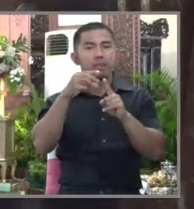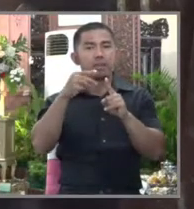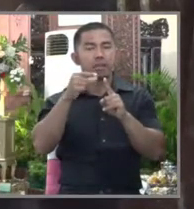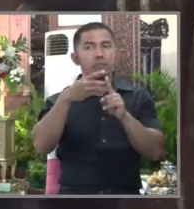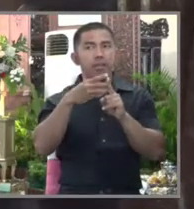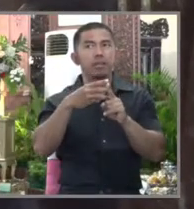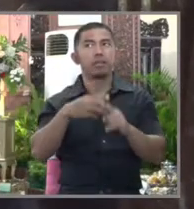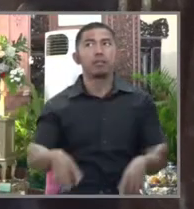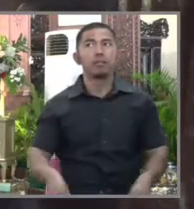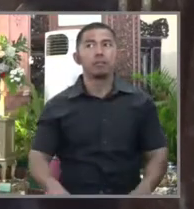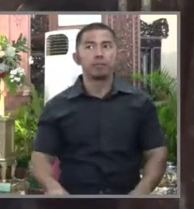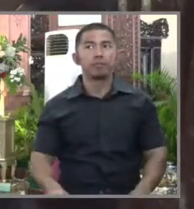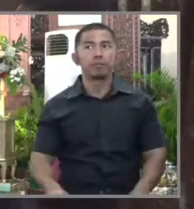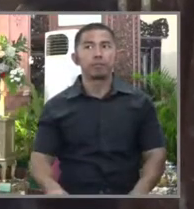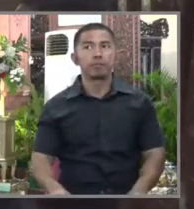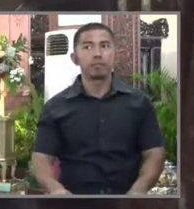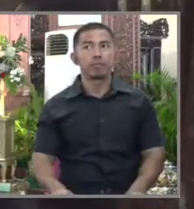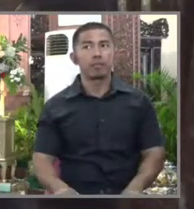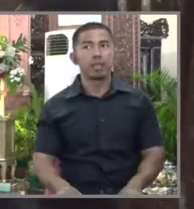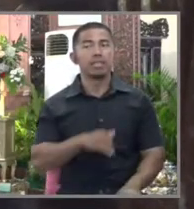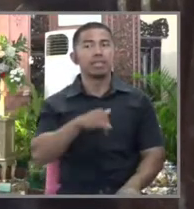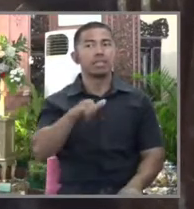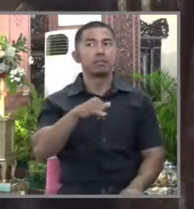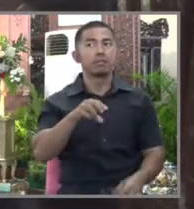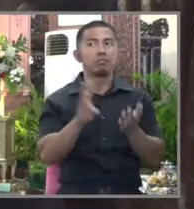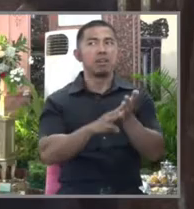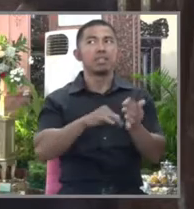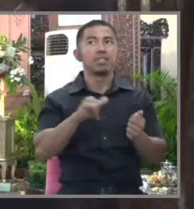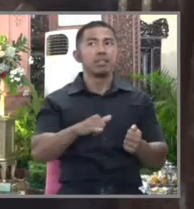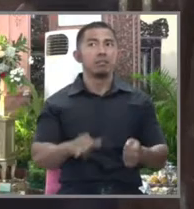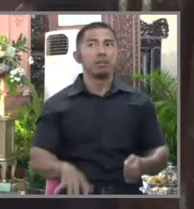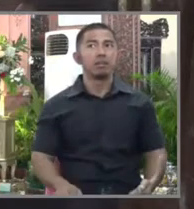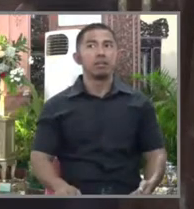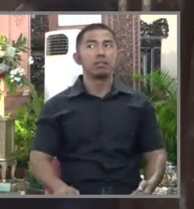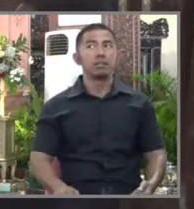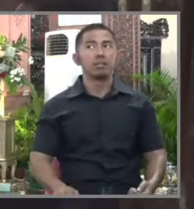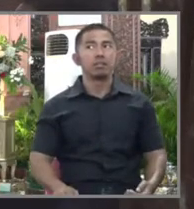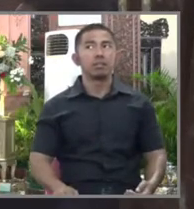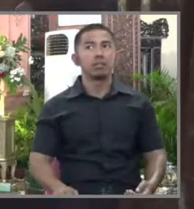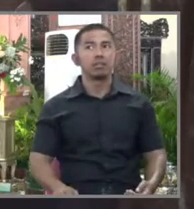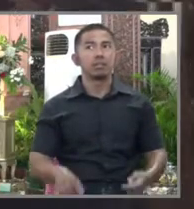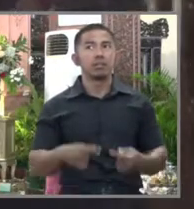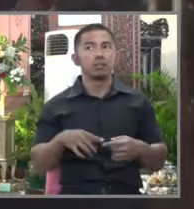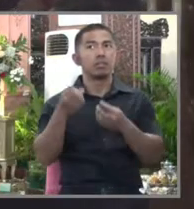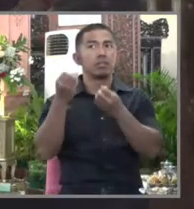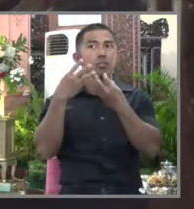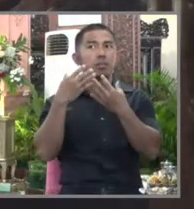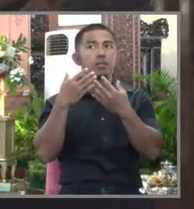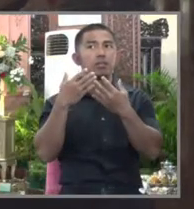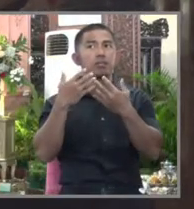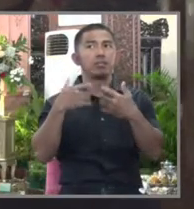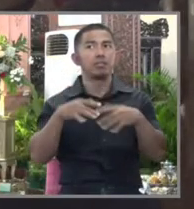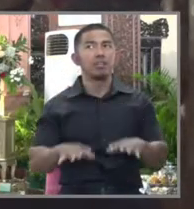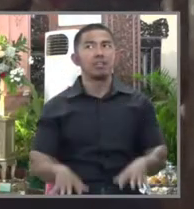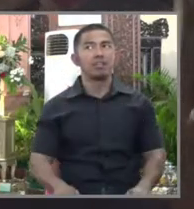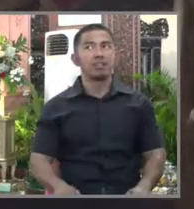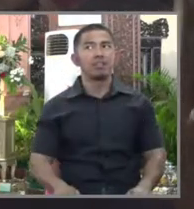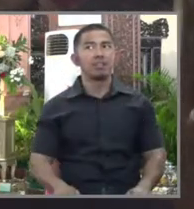Perdamaian enggak? Iya, ada YouTube-nya ada. Ah, persis itu kan masalahan, Pak? Ya, persis toh? Berarti ngerti jawabannya toh? Nggih. Ah, ya wis. Wis